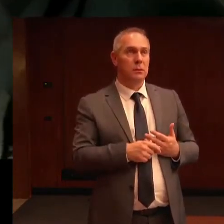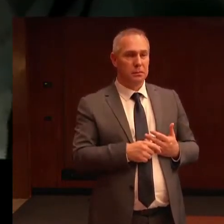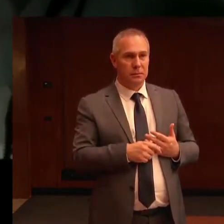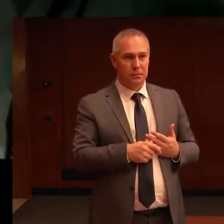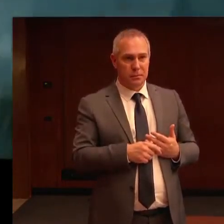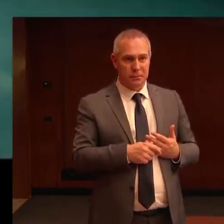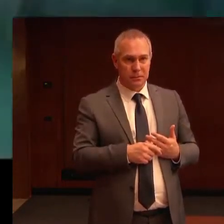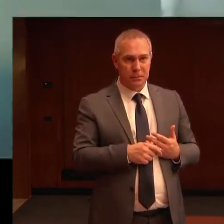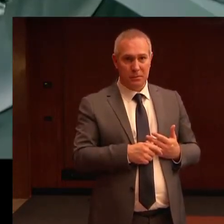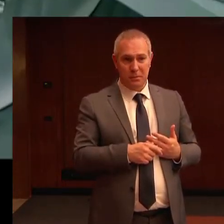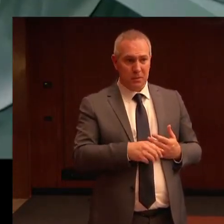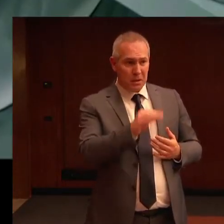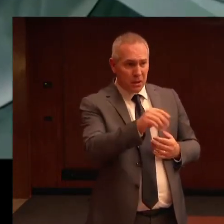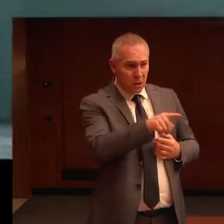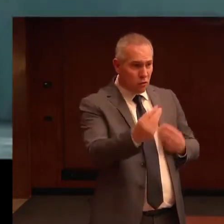chiedo che giochino bene.